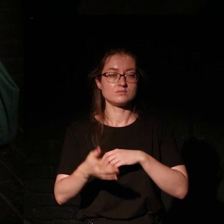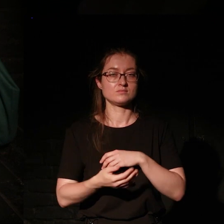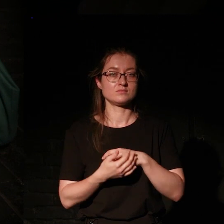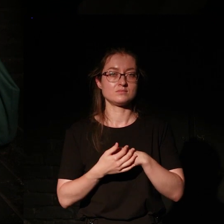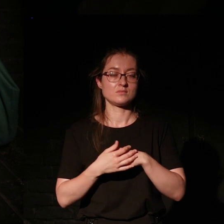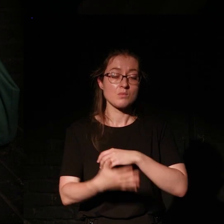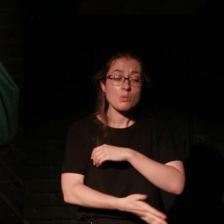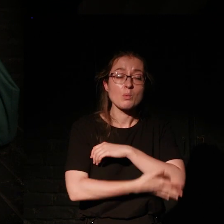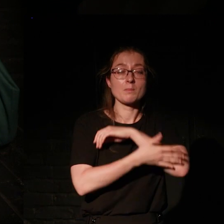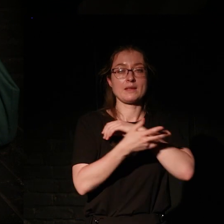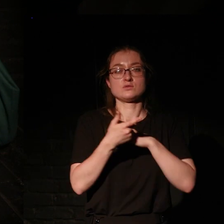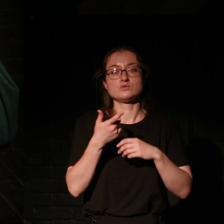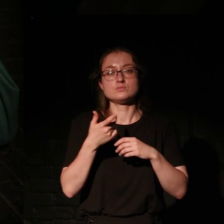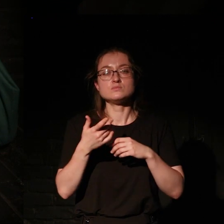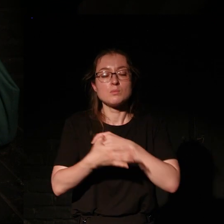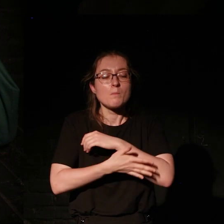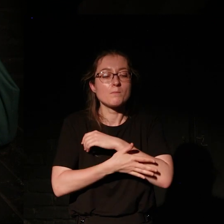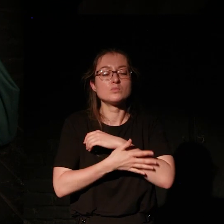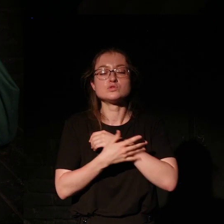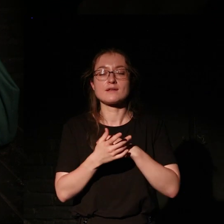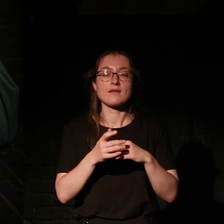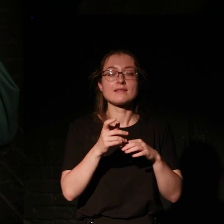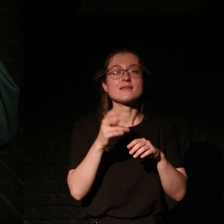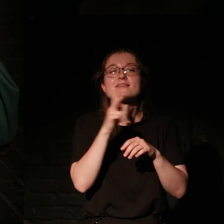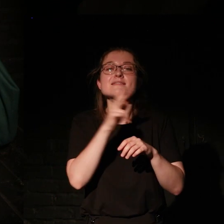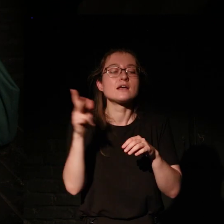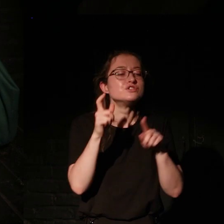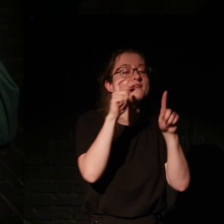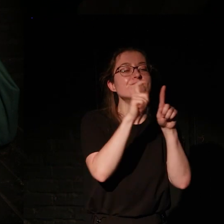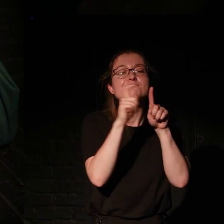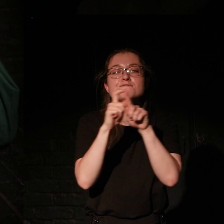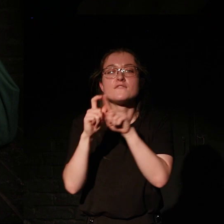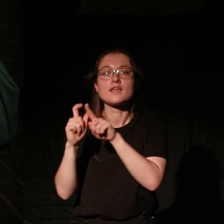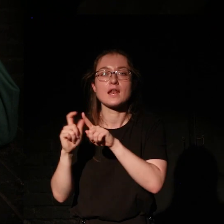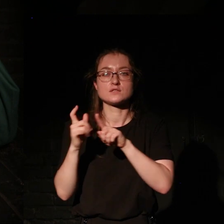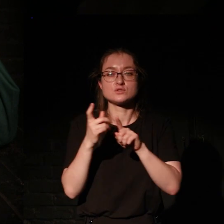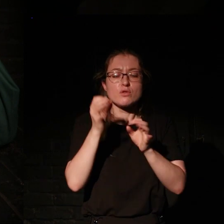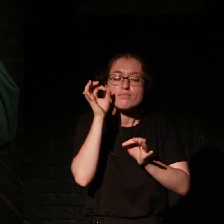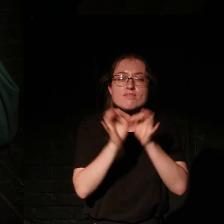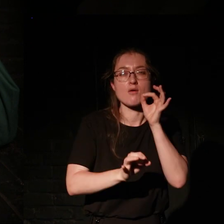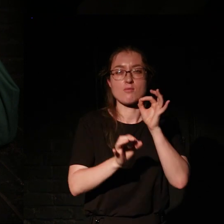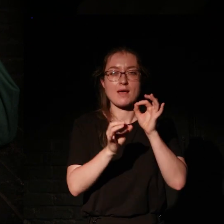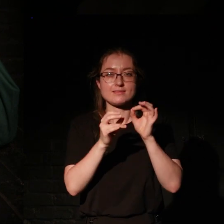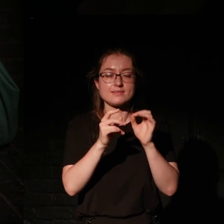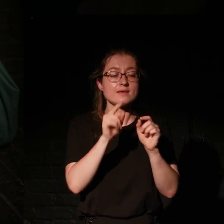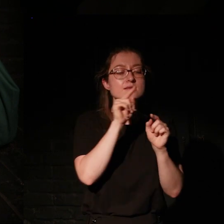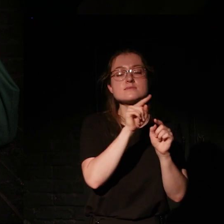wręcz każdego przecinka, bo tych przecinków to w ogóle nie było. Interpunkcja